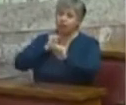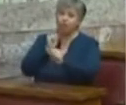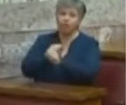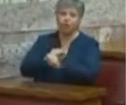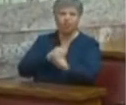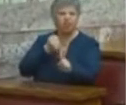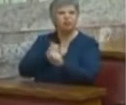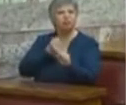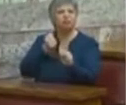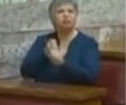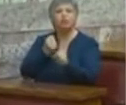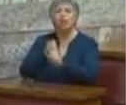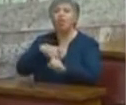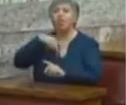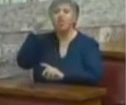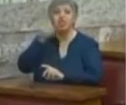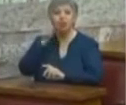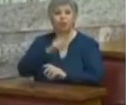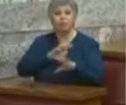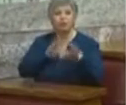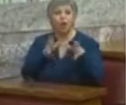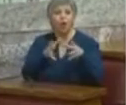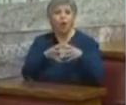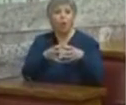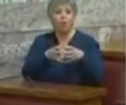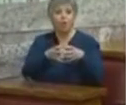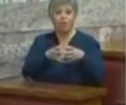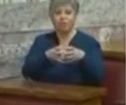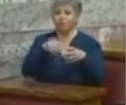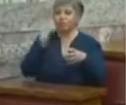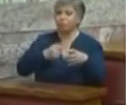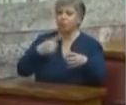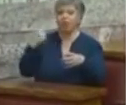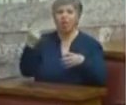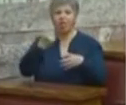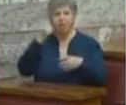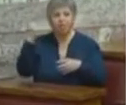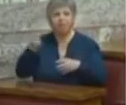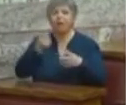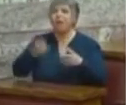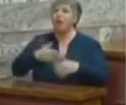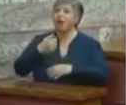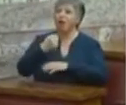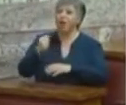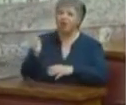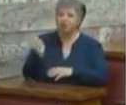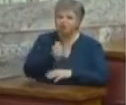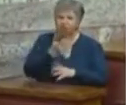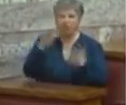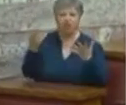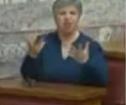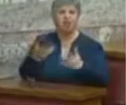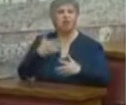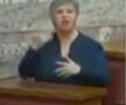Πάγου κατέθεσε το πρωί της Παρασκευής ο Υπουργός Ανάπτυξης Άδωνης Γεωργιάδης στο πλαίσιο των ερευνών που διεξάγονται για τους πολιτικούς και δικαστικούς χειρισμούς